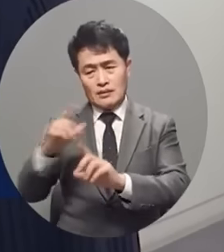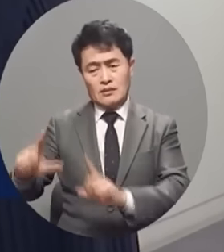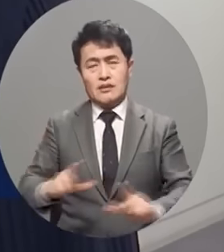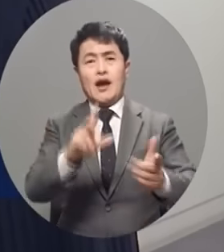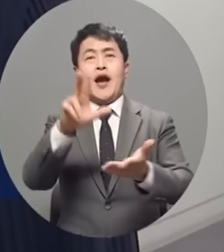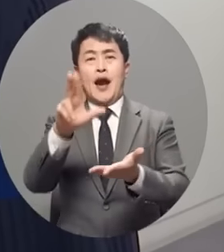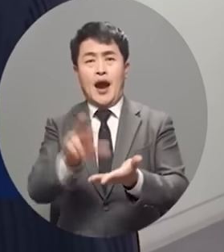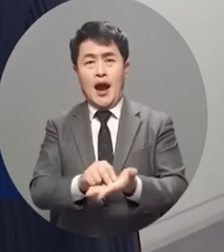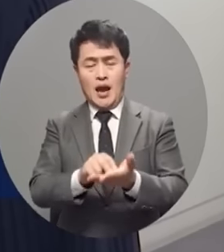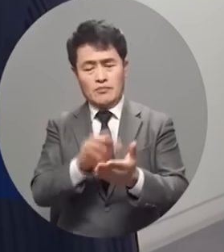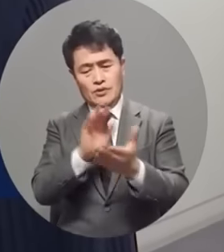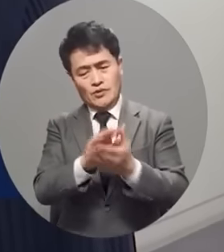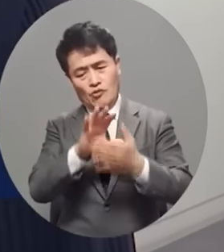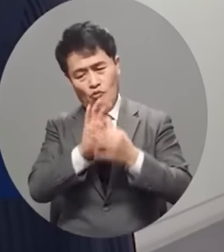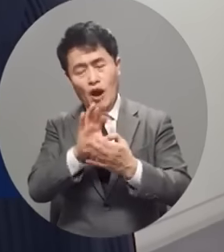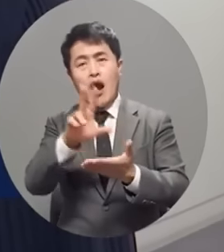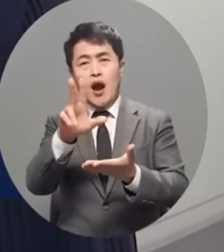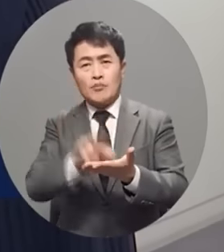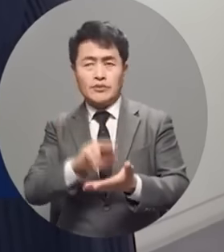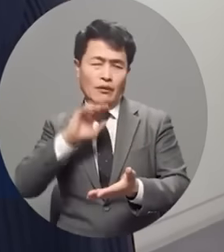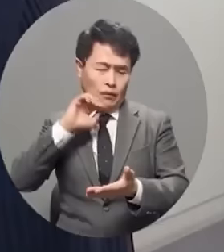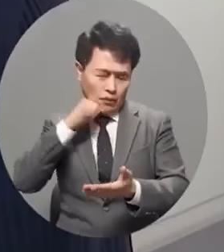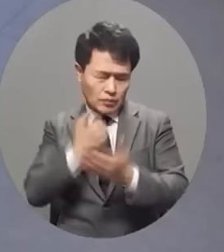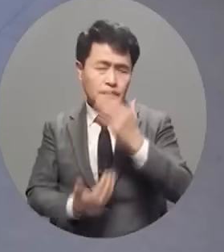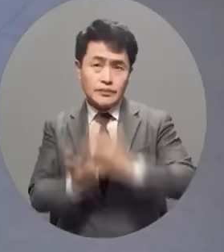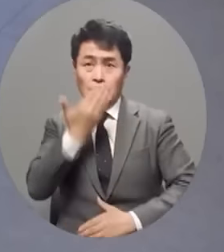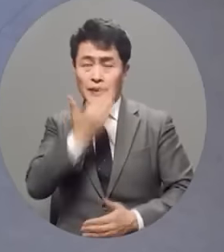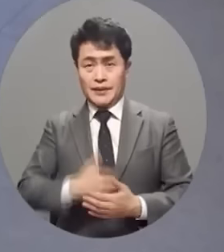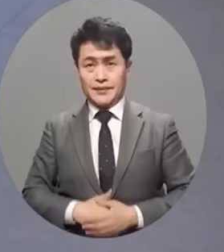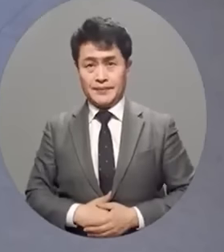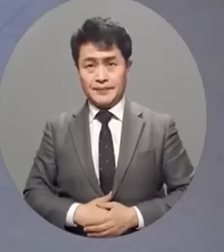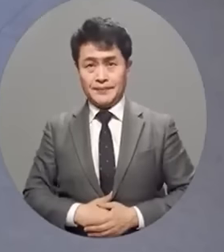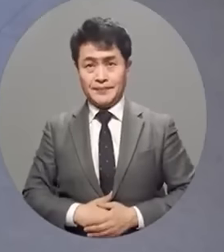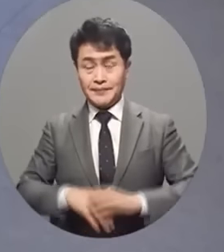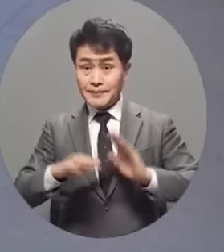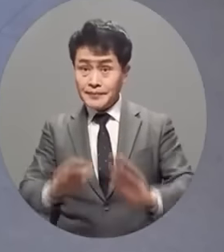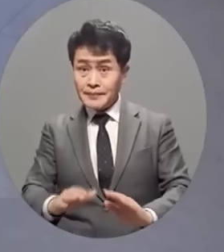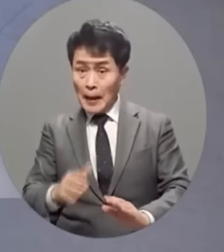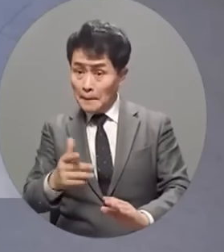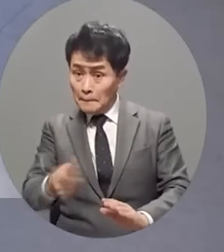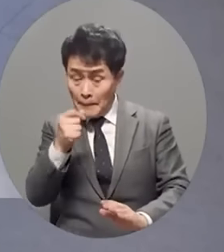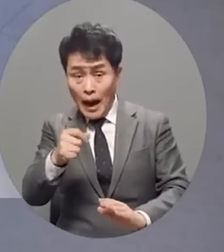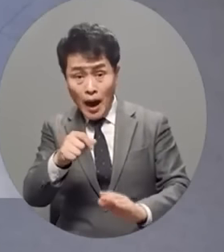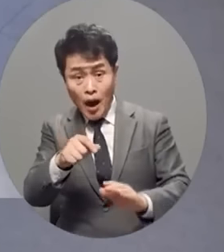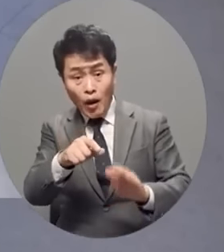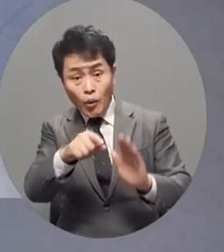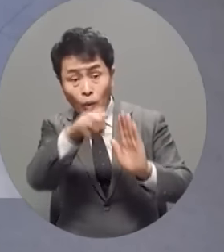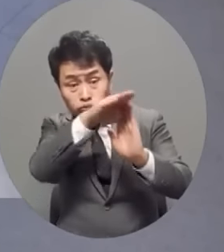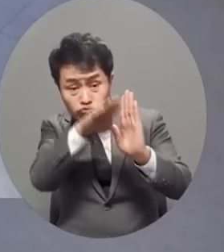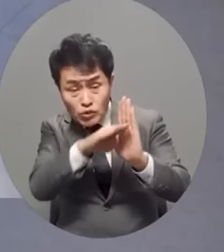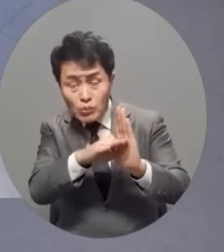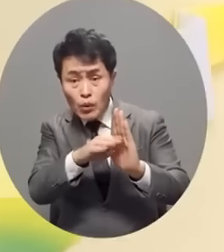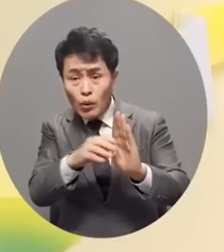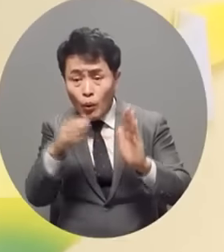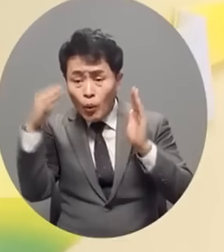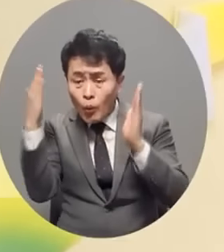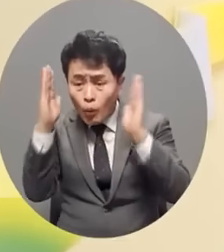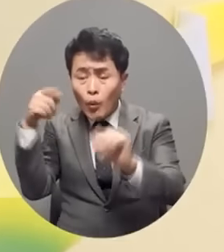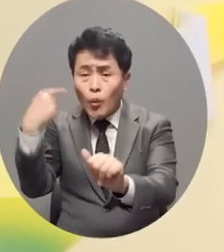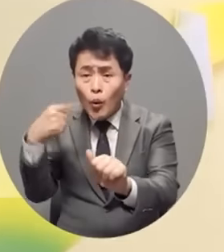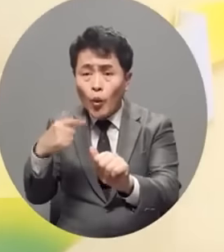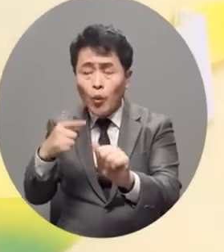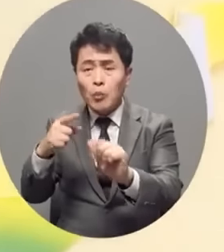문제, 친구 관계 문제들이 어려움을 볼 수 있습니다. 하지만 조기에 수준별 교육을 받으면 직장 생활을 할